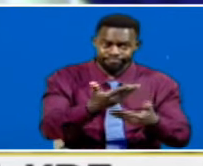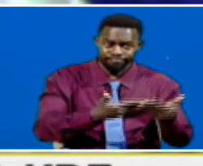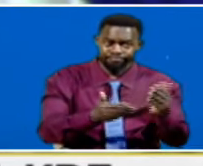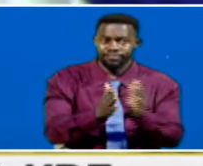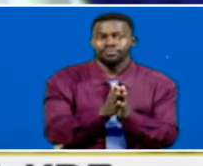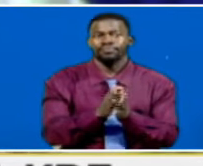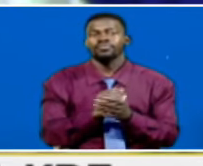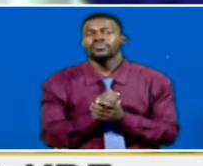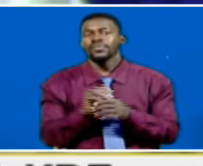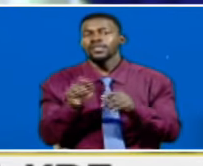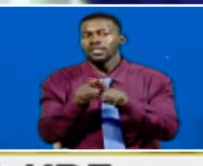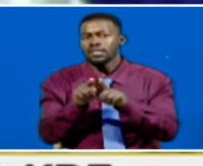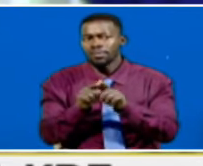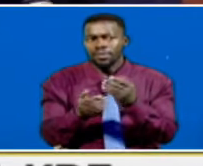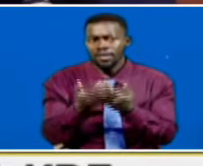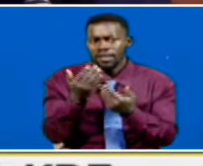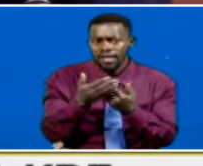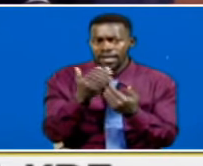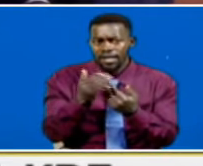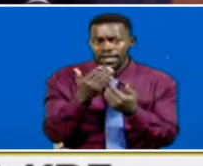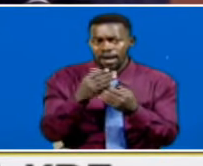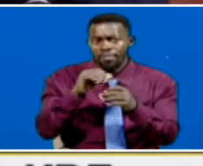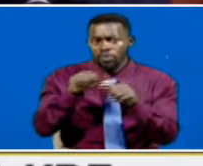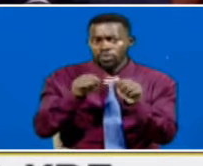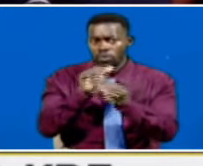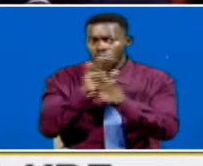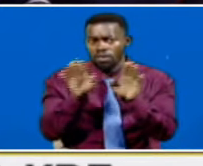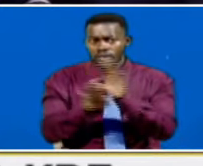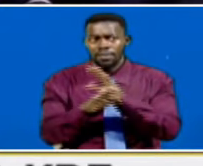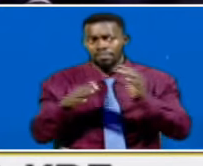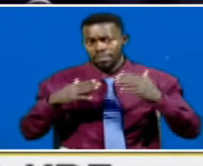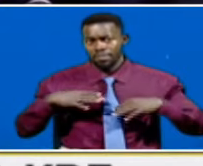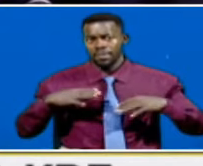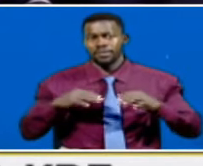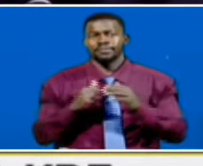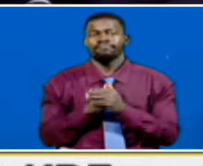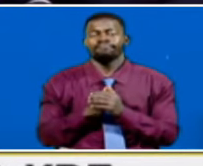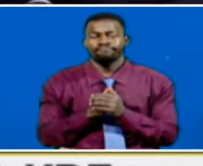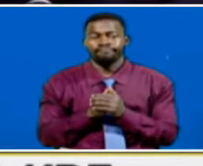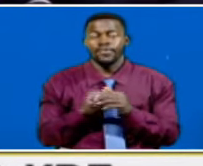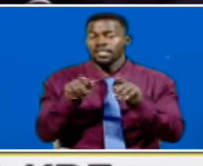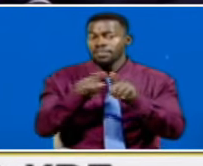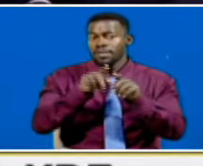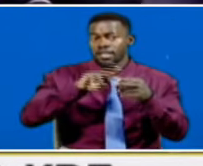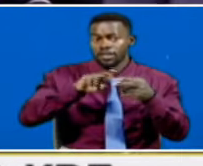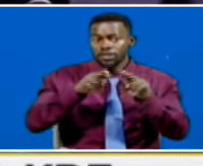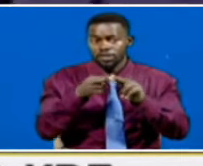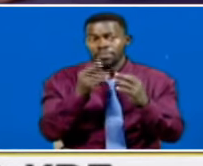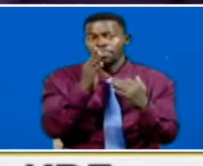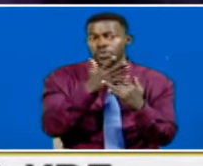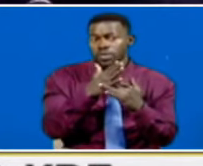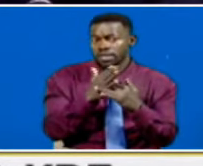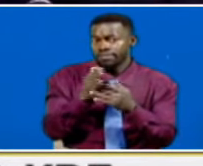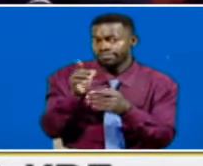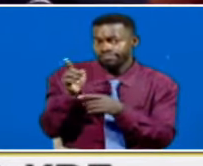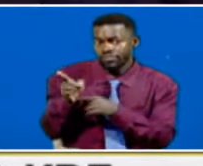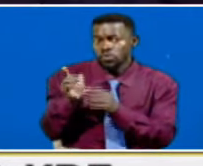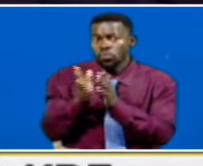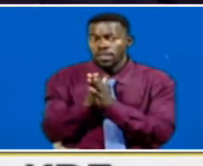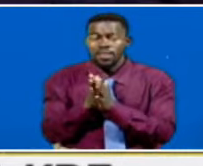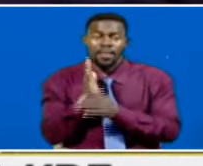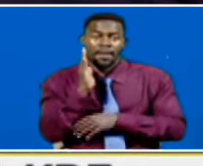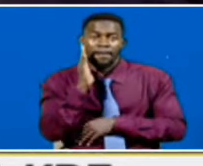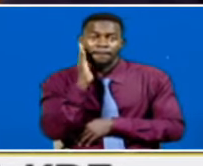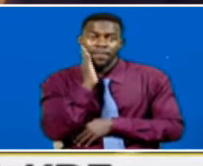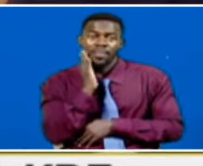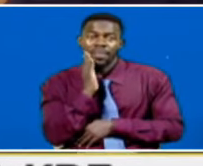And she cared about all of us. Bindiye Paula alivuta kumbukizi za uhusiano kati yake na mamake na kusisitiza kuwa kifo